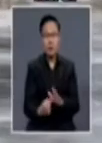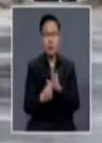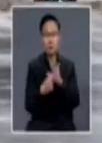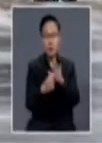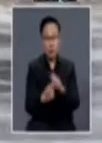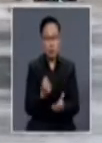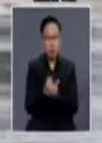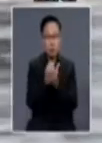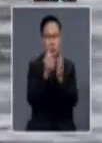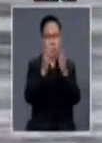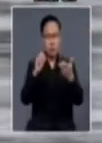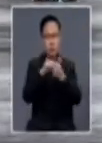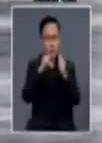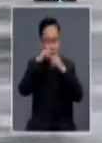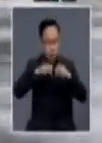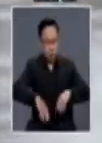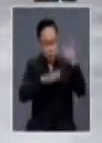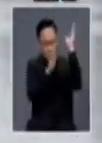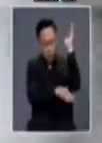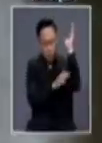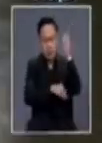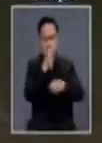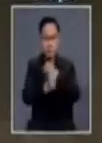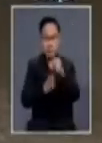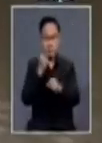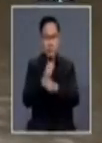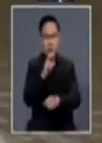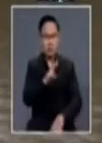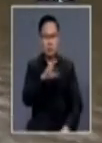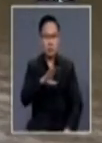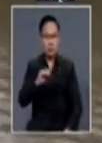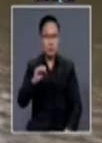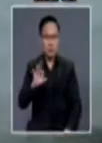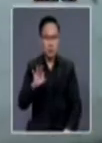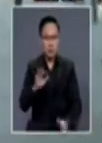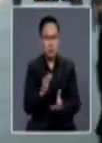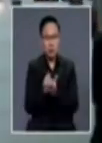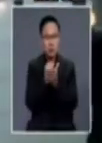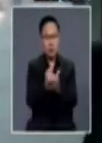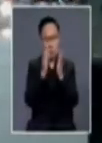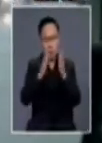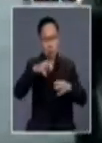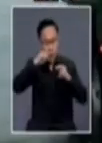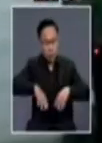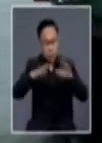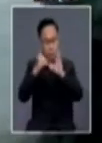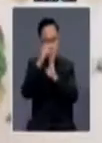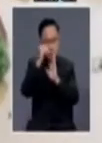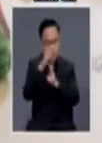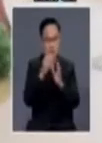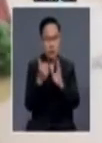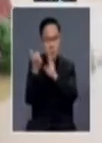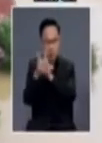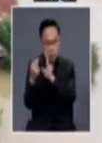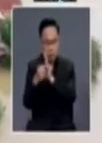เหลือผู้ประสบอุทกภัยภาคใต้ในห้วงปลายปี2559และการช่วยเหลือผู้ประสบอุทกภัยในพื้นที่ภาคเหนือและภ